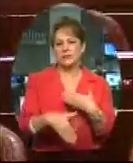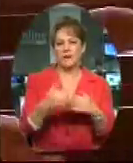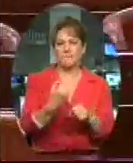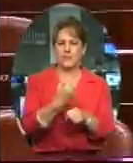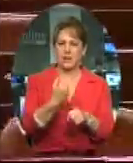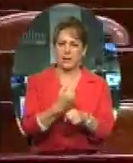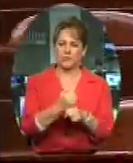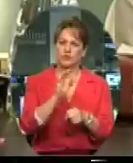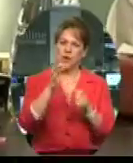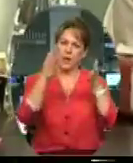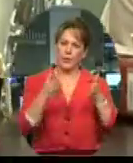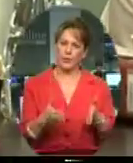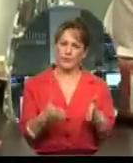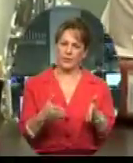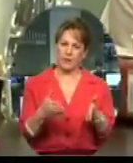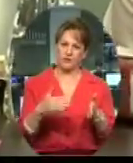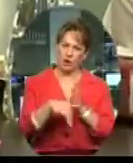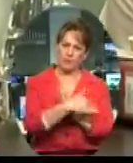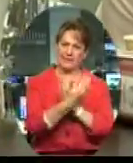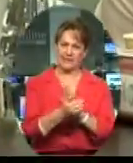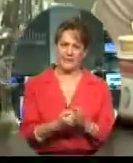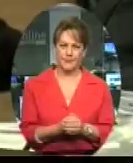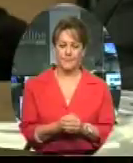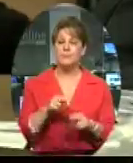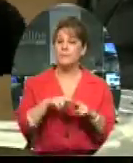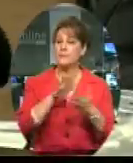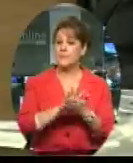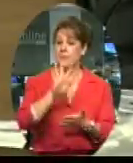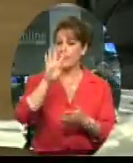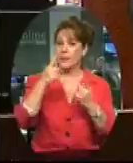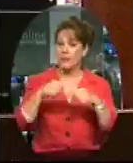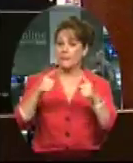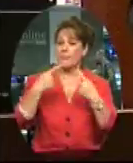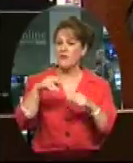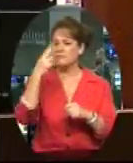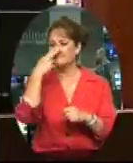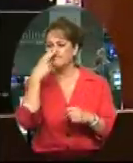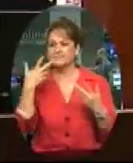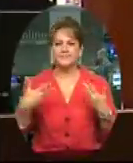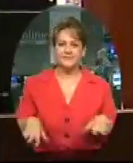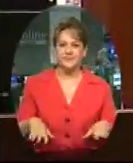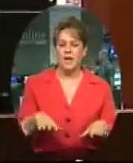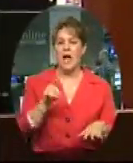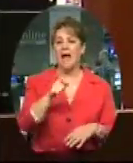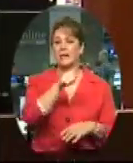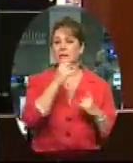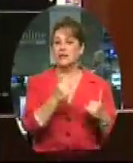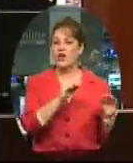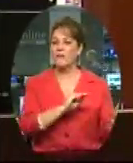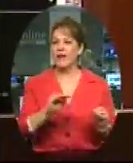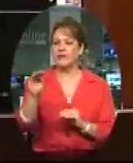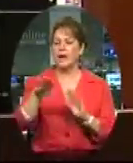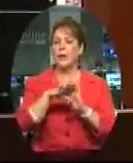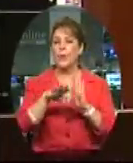של הגוף היוצא. אחרי 14 ועדות שניסו, כתבו דוחות ונכשלו, הכנסת מעבירה הערב סוף סוף את חוק